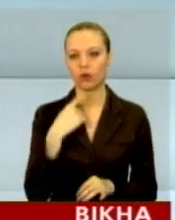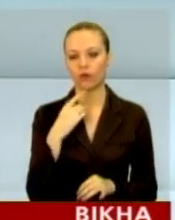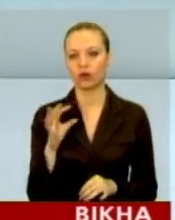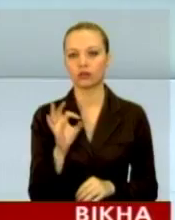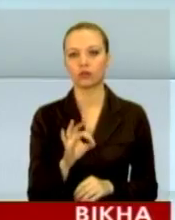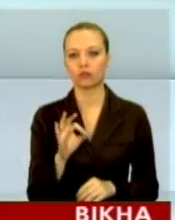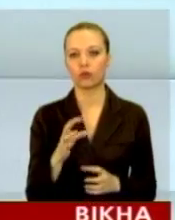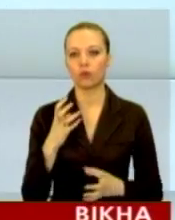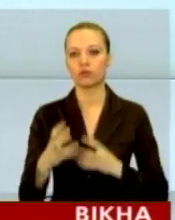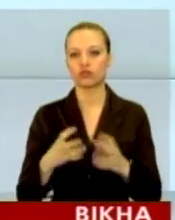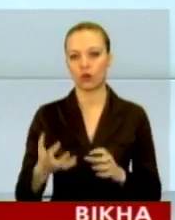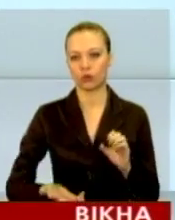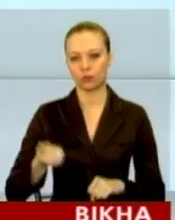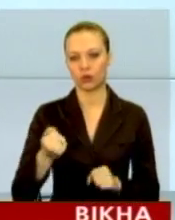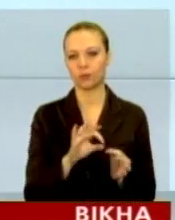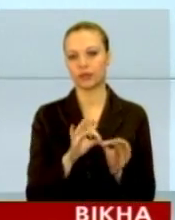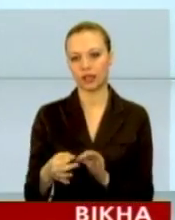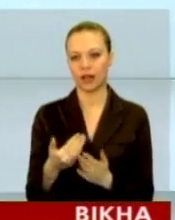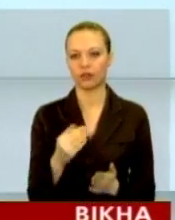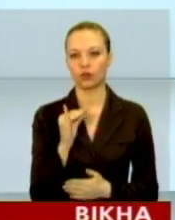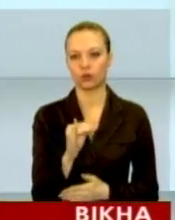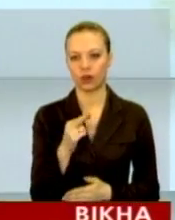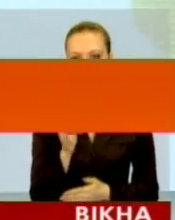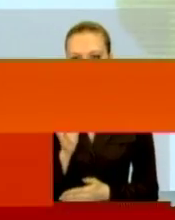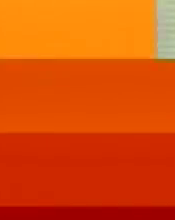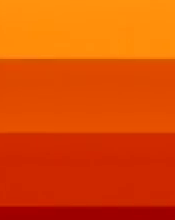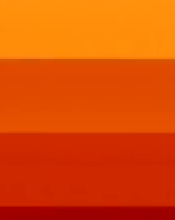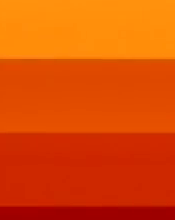про міжнародну підтримку. Деталі від Юлії Янчар.